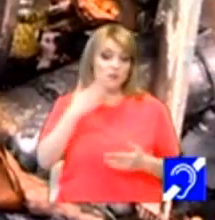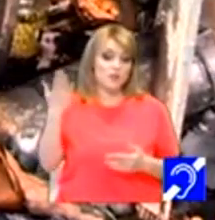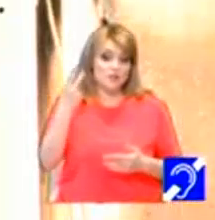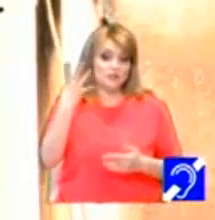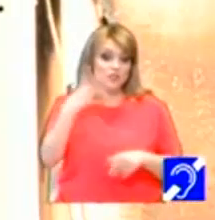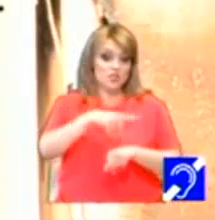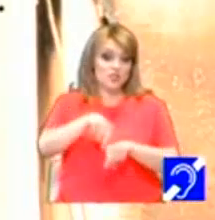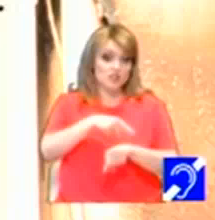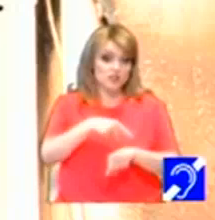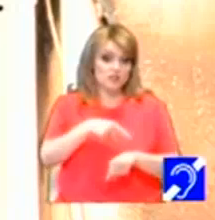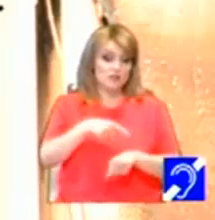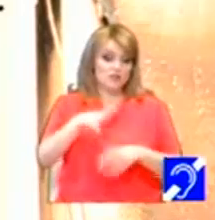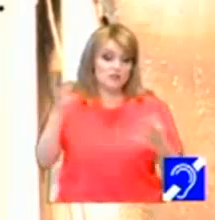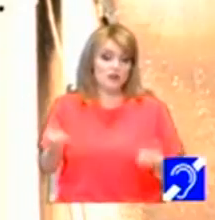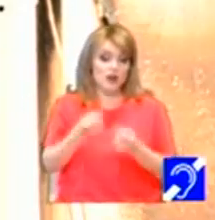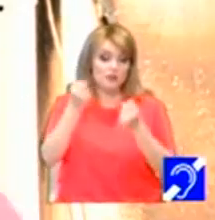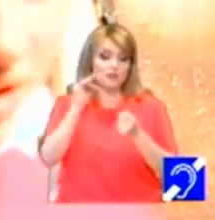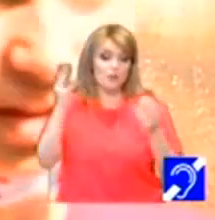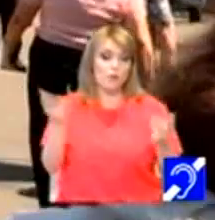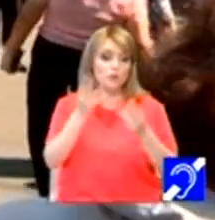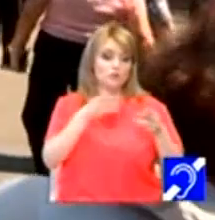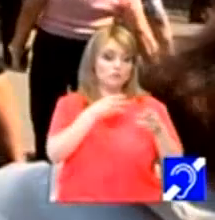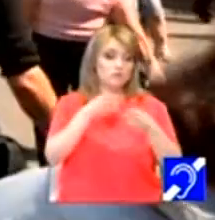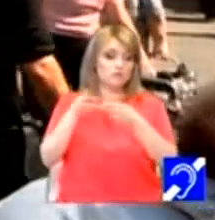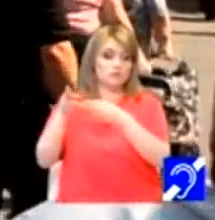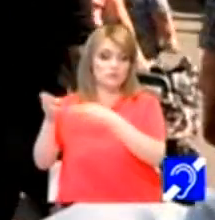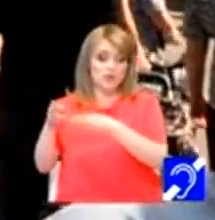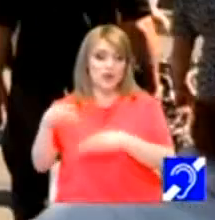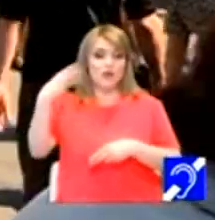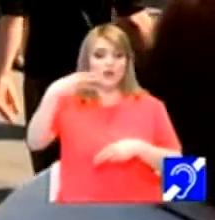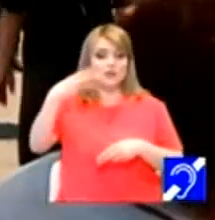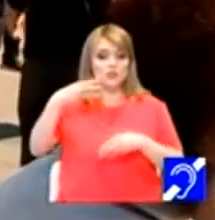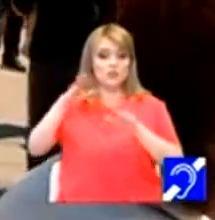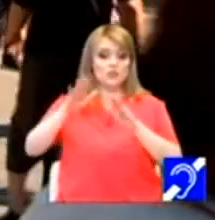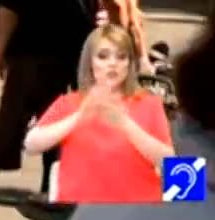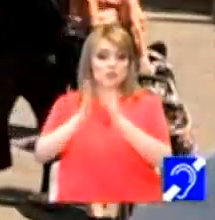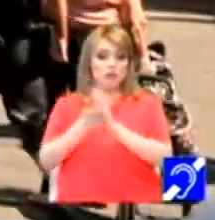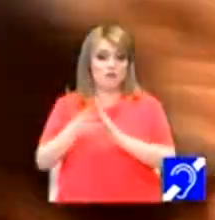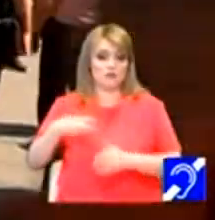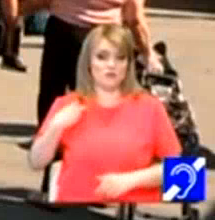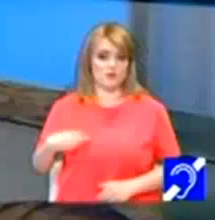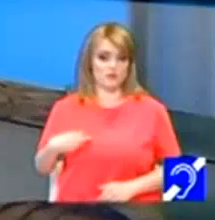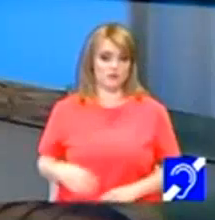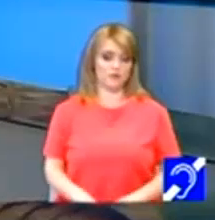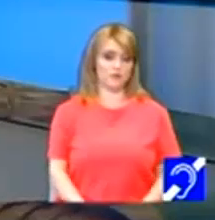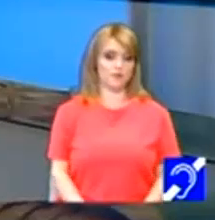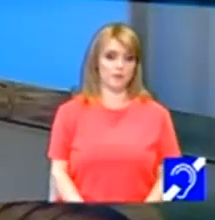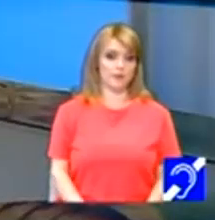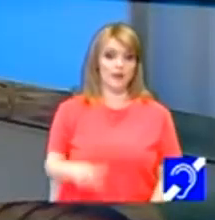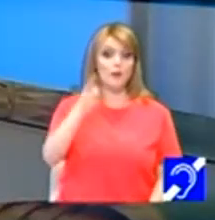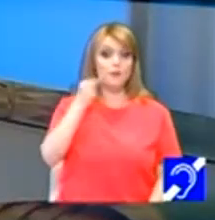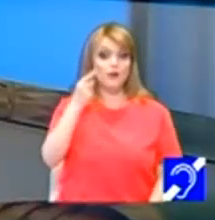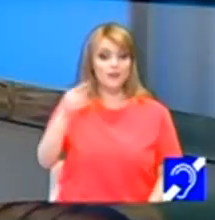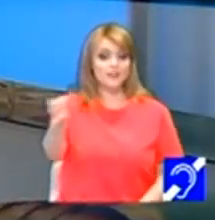ultimele 24 de ore, salvatorii și pompieri au intervenit în peste 30 de situații de risc. Mierea